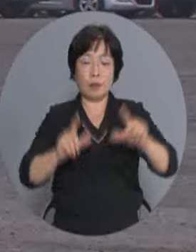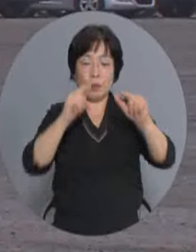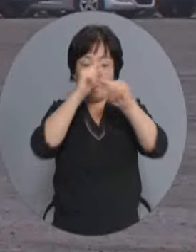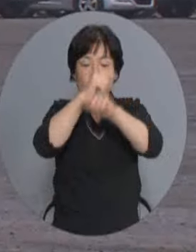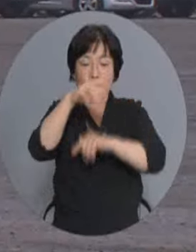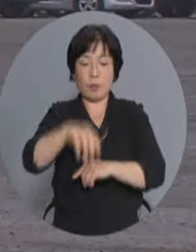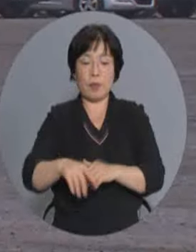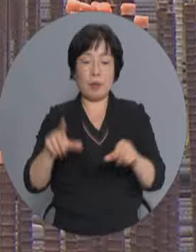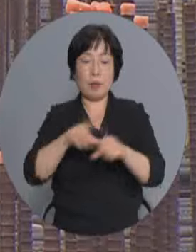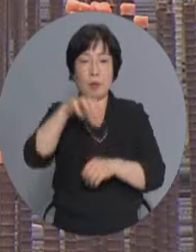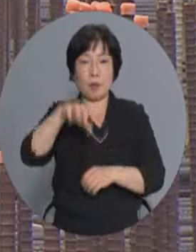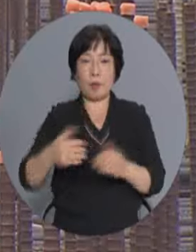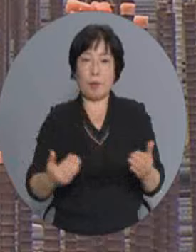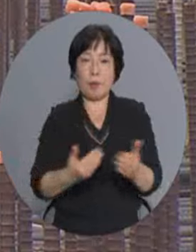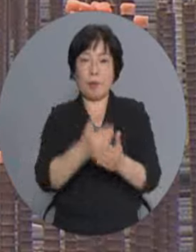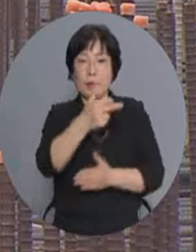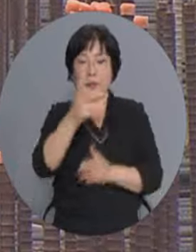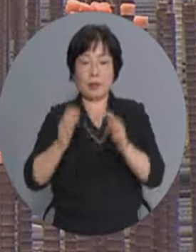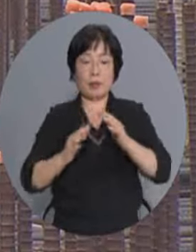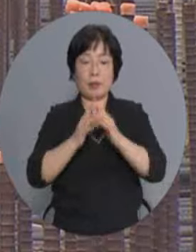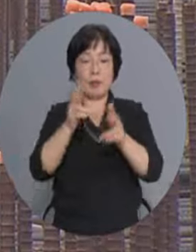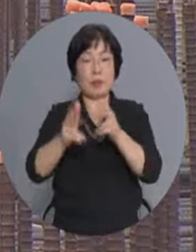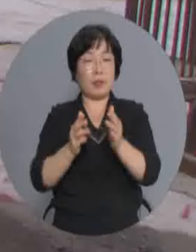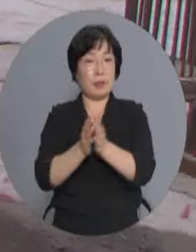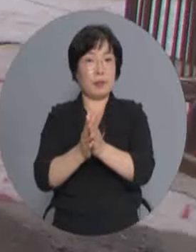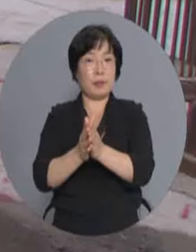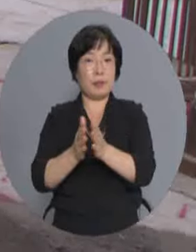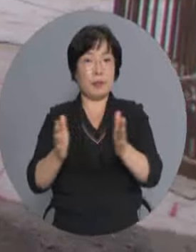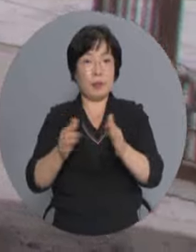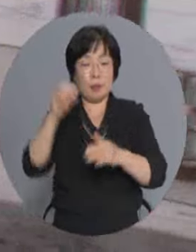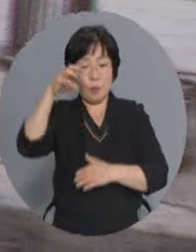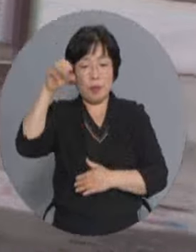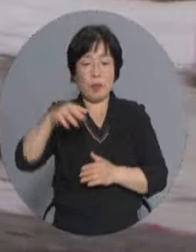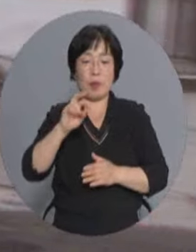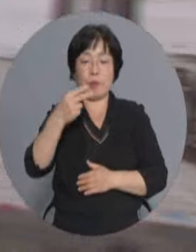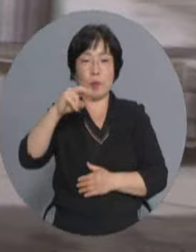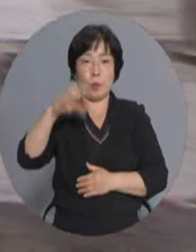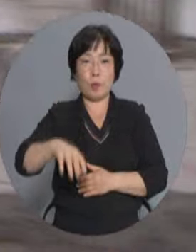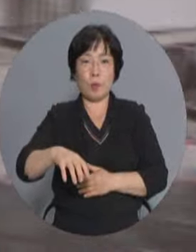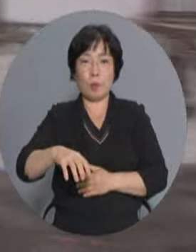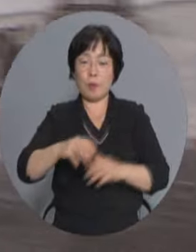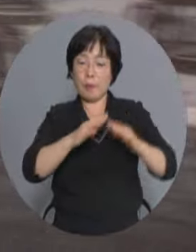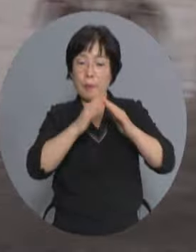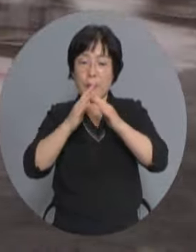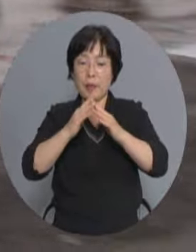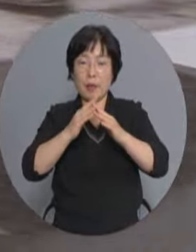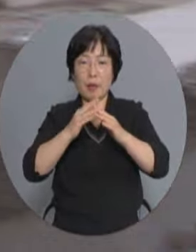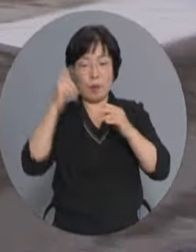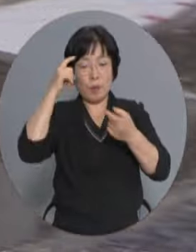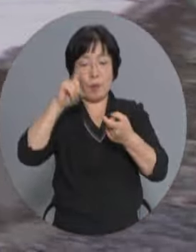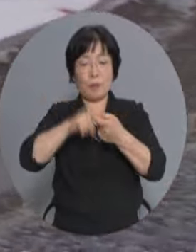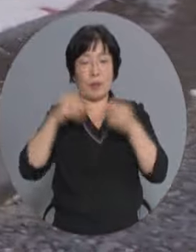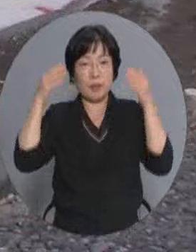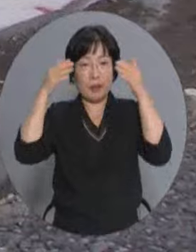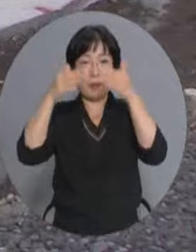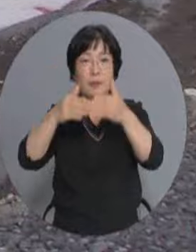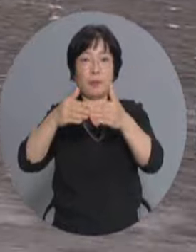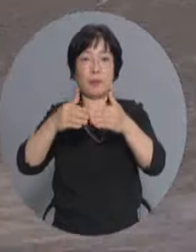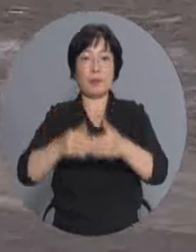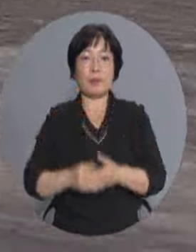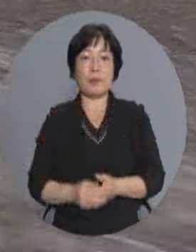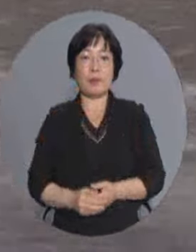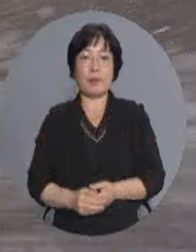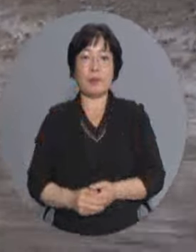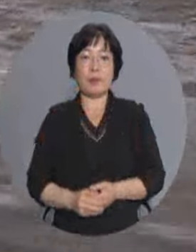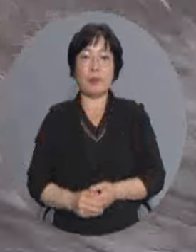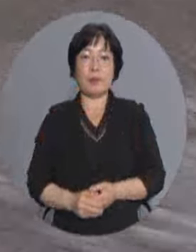LNG으로 거듭날 대형 건설 사업이 시작되면서 광양과 묘도의 지도가 또 한번 크게 바뀌고 있습니다